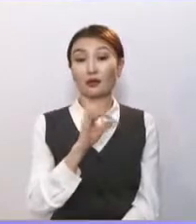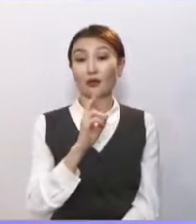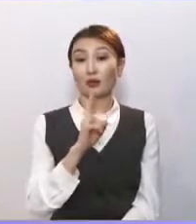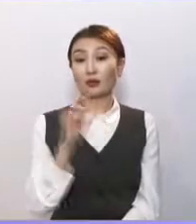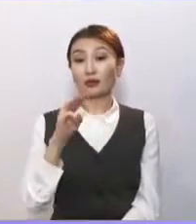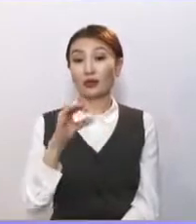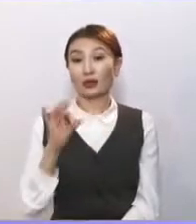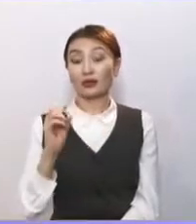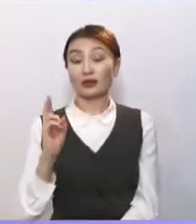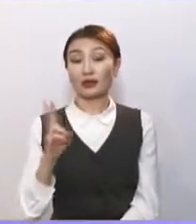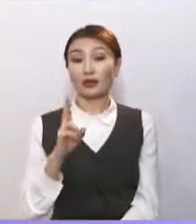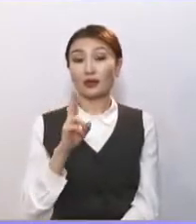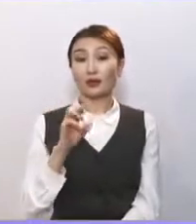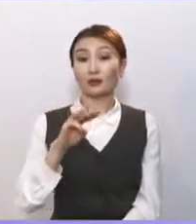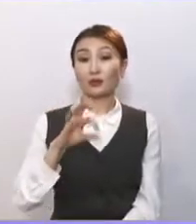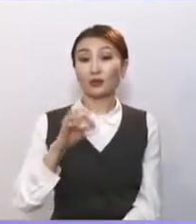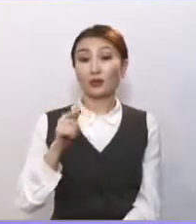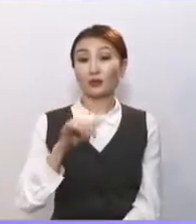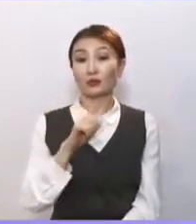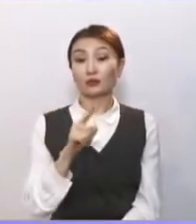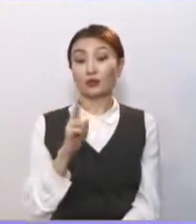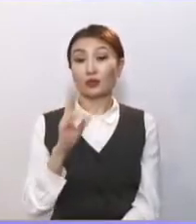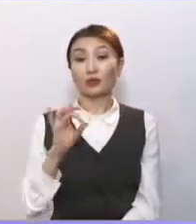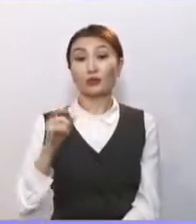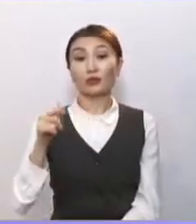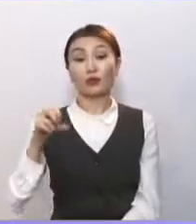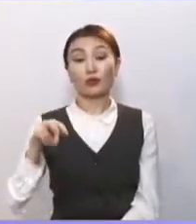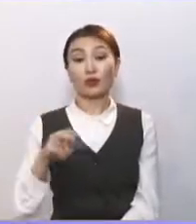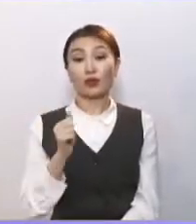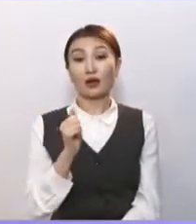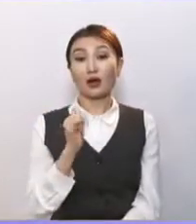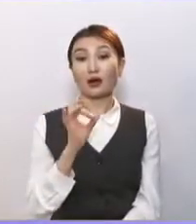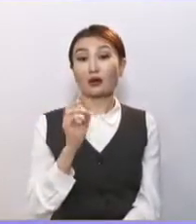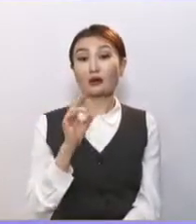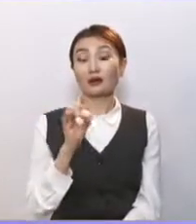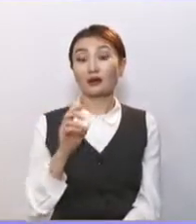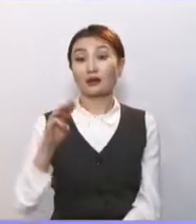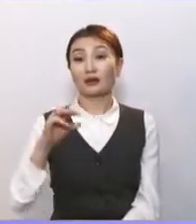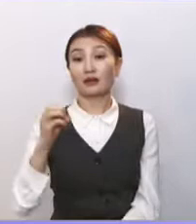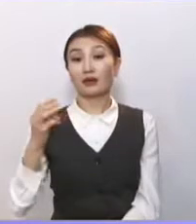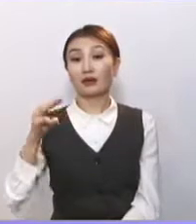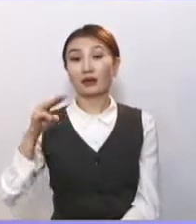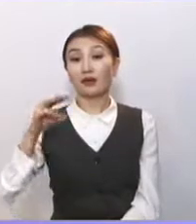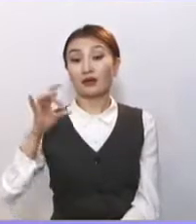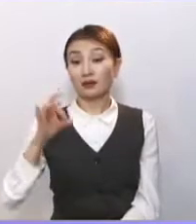терек, тогуз коргол, аркан тартыш экенин билдик.